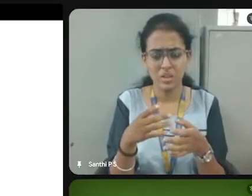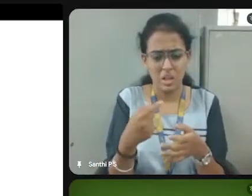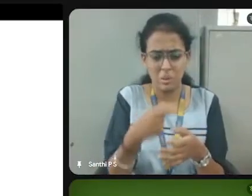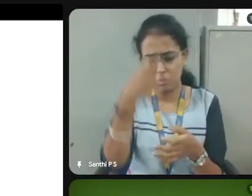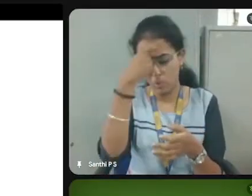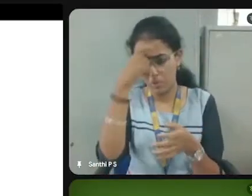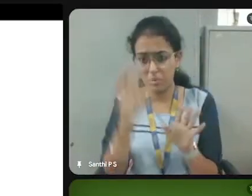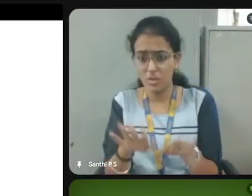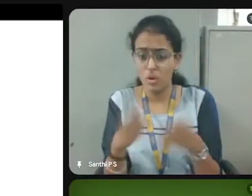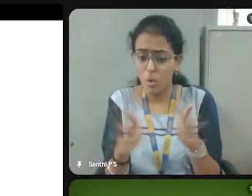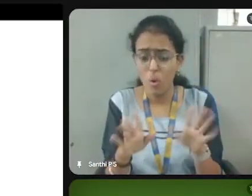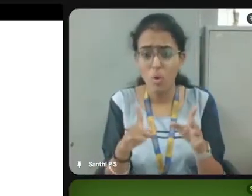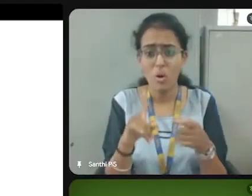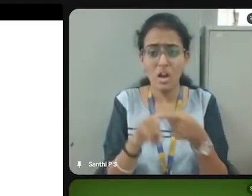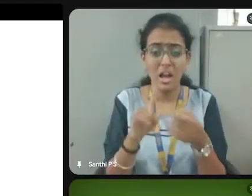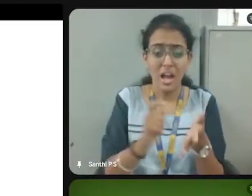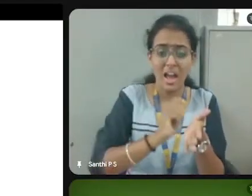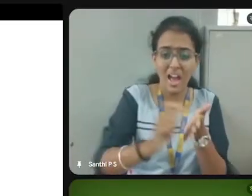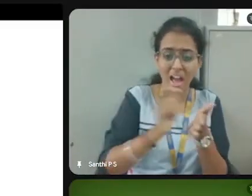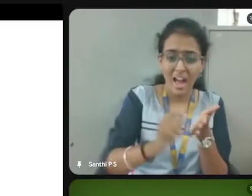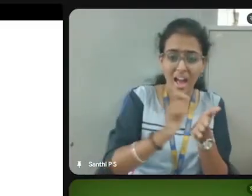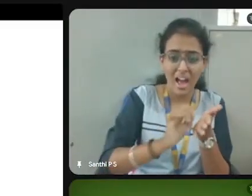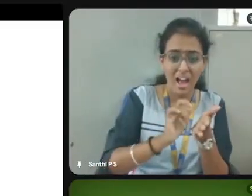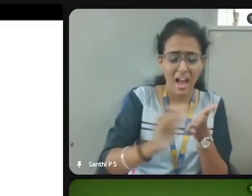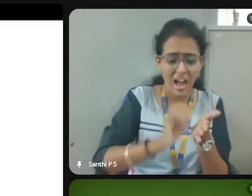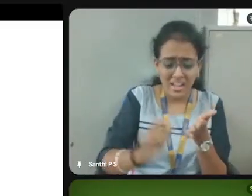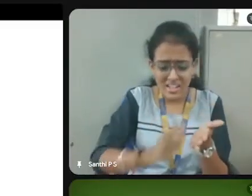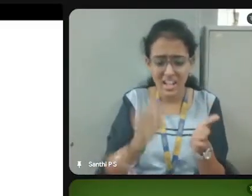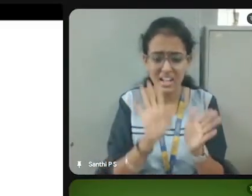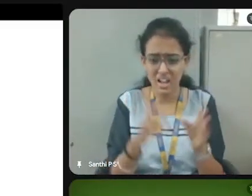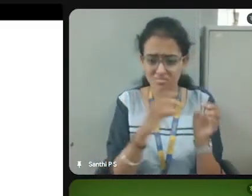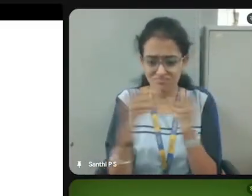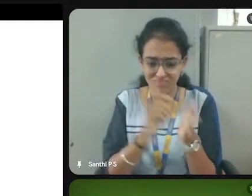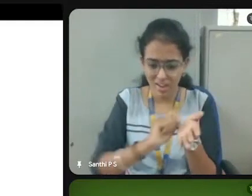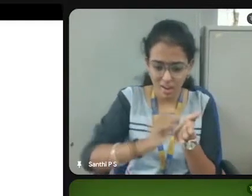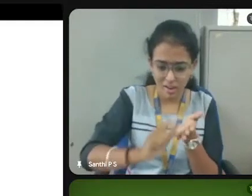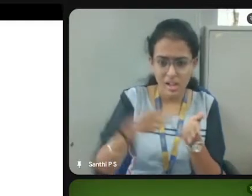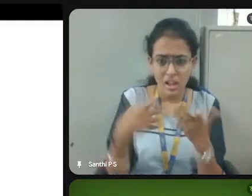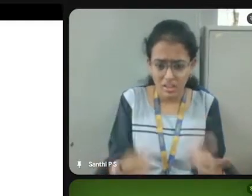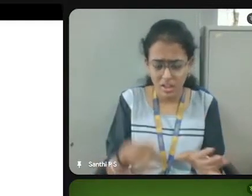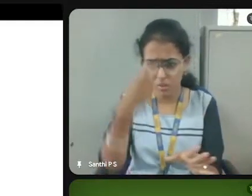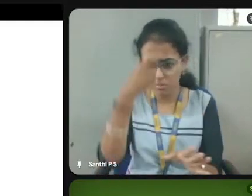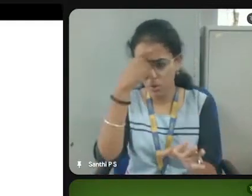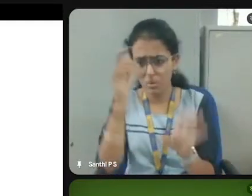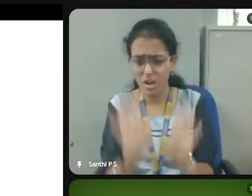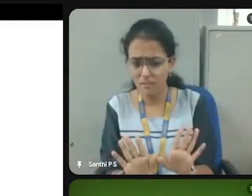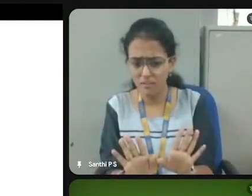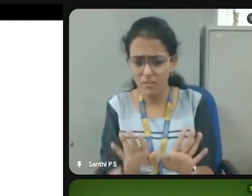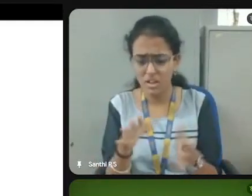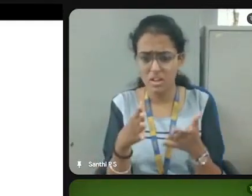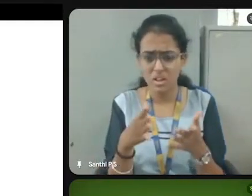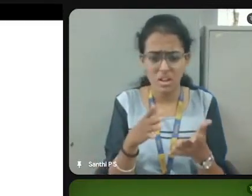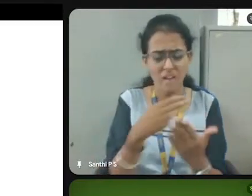ഉണ്ടാവാം. അതല്ലാതെ ഹാൻഡ് റൈറ്റിംഗിൽ ഇഷ്യൂസ് എന്തെങ്കിലും മുൻ കാണിക്കുന്നുണ്ടോ? ഹാൻഡ് റൈറ്റിംഗിൽ ഇഷ്യൂസ് ഇല്ല,